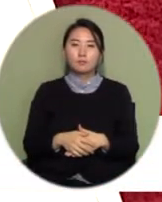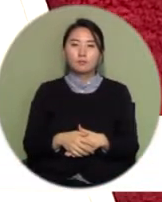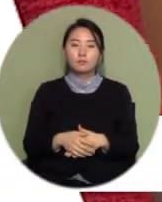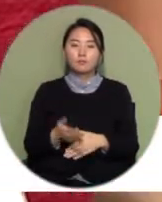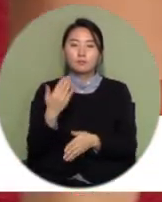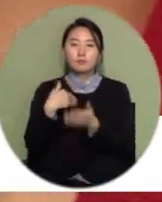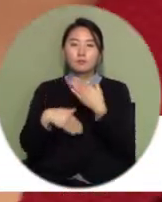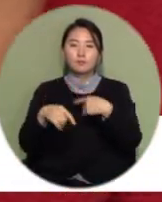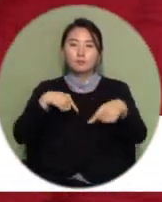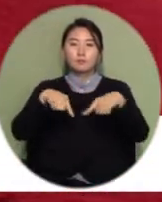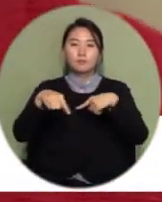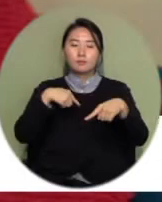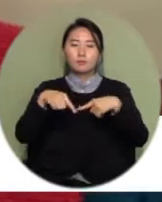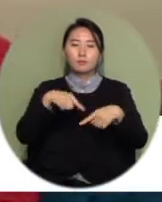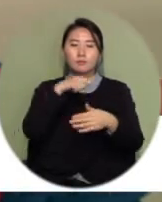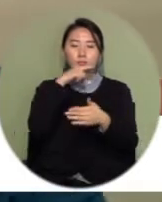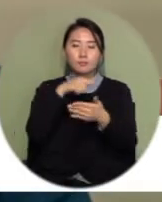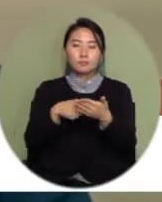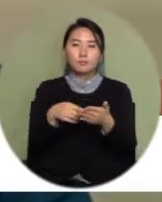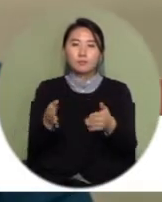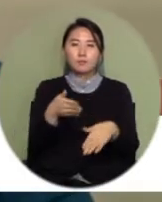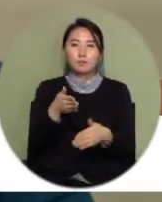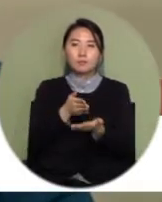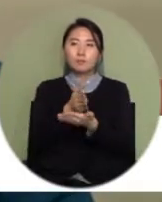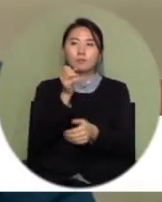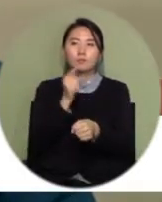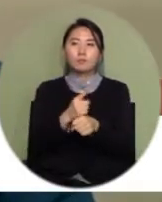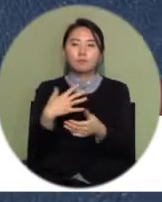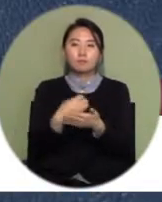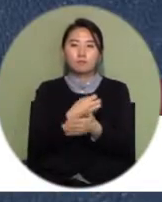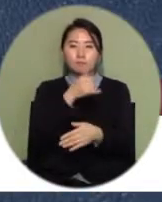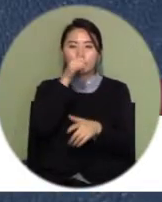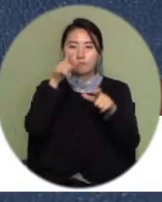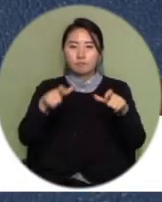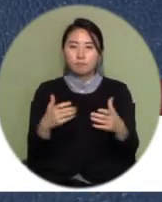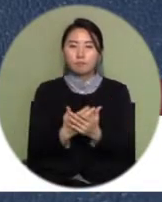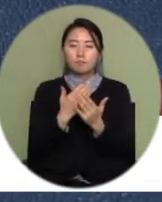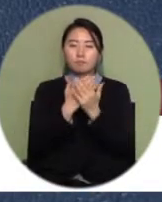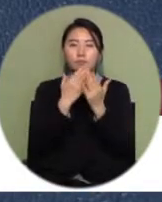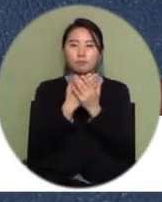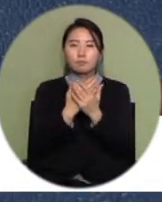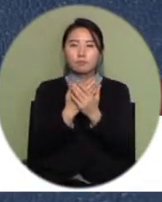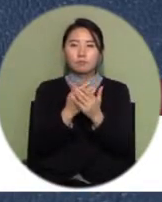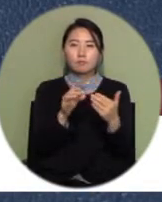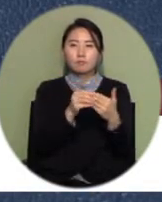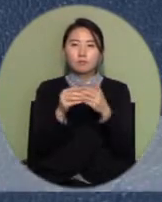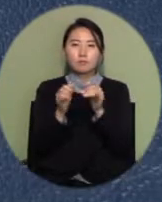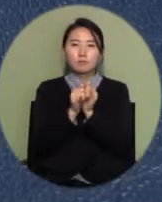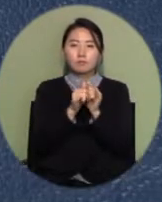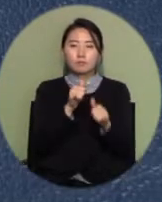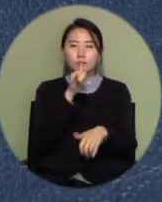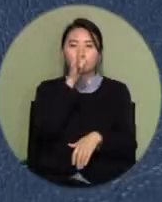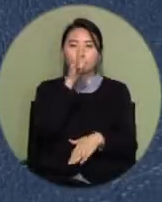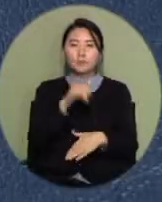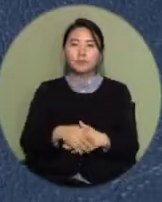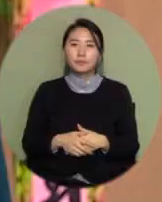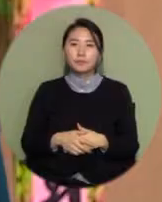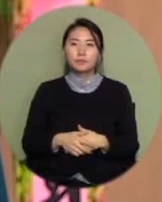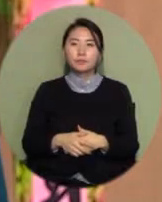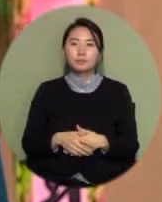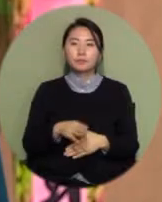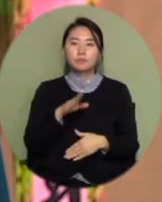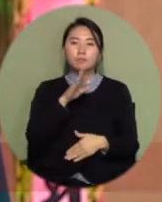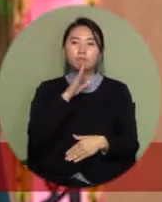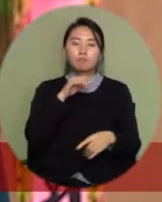정치권에 때가 묻지 않은 사람이자 전문성 까지 겸비해 지역발전을 이끌 적임자 임을 강조하고 있습니다 저는 기존에